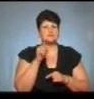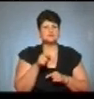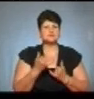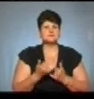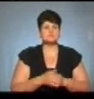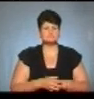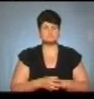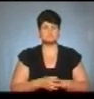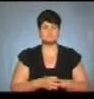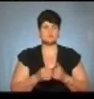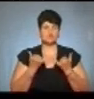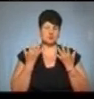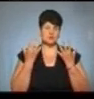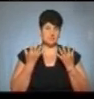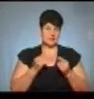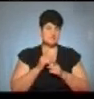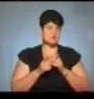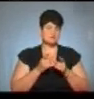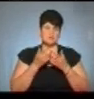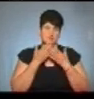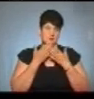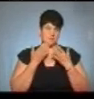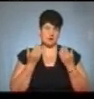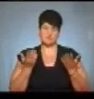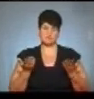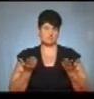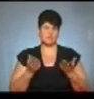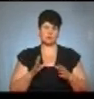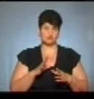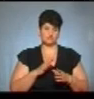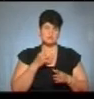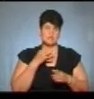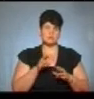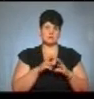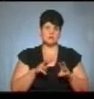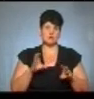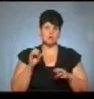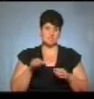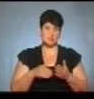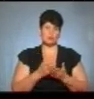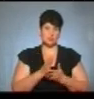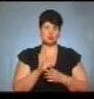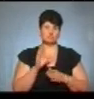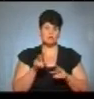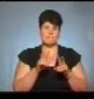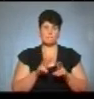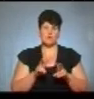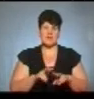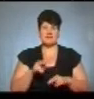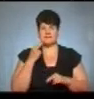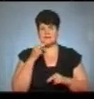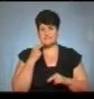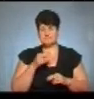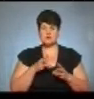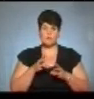наразі? На сьогоднішній день змін немає. Я думаю, так як було зазначено міністром соціальної політики, що буде проаналізована ефективність